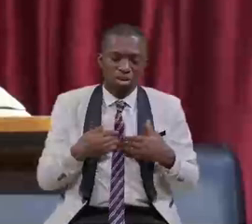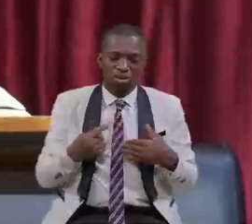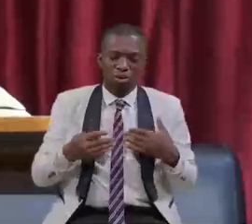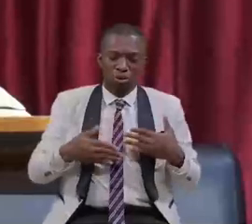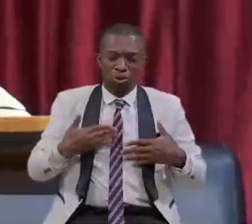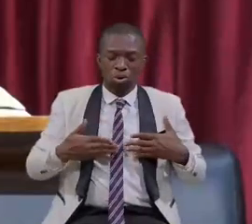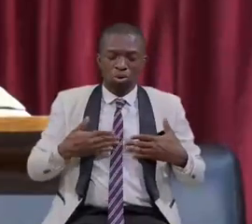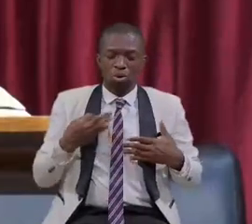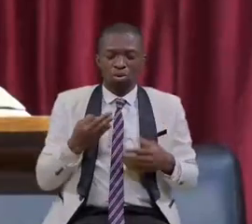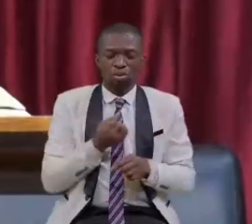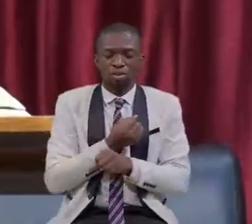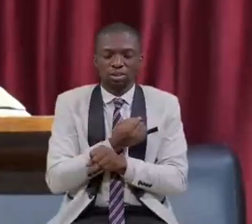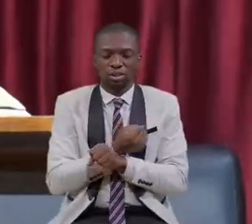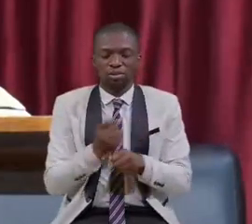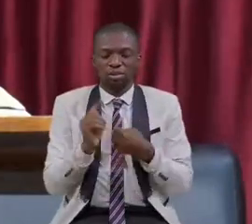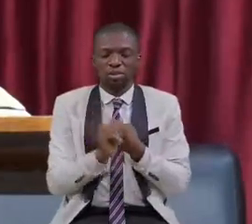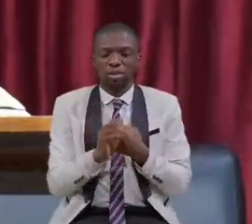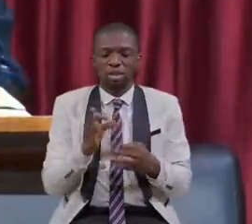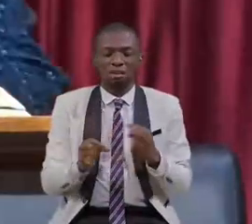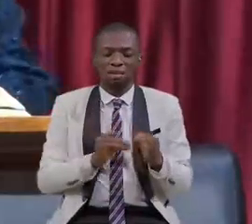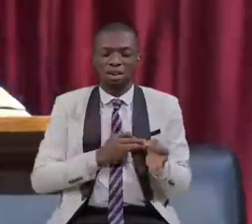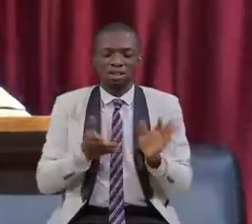Et à la mort, si je meurs, j'irai au ciel.